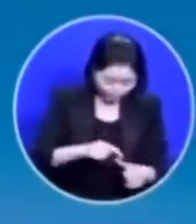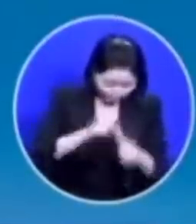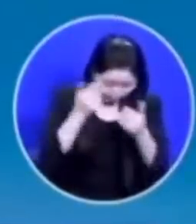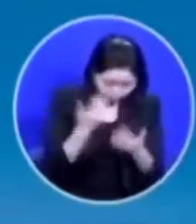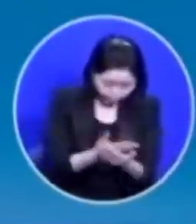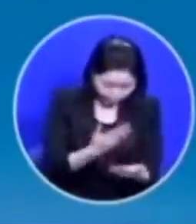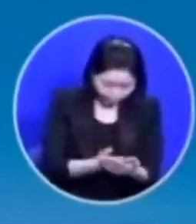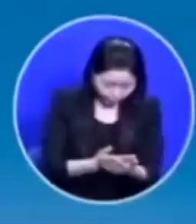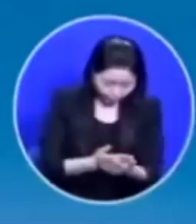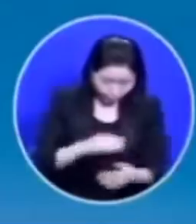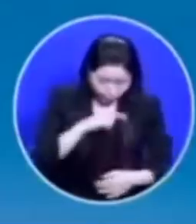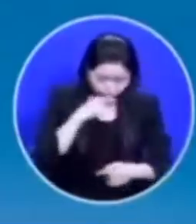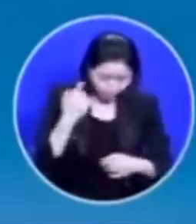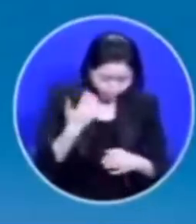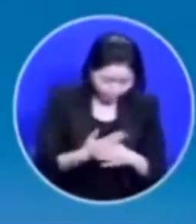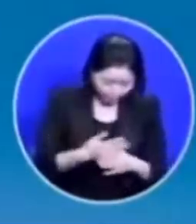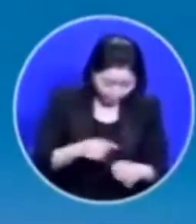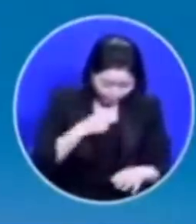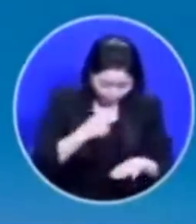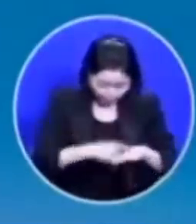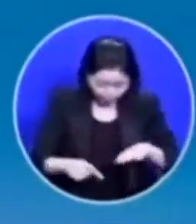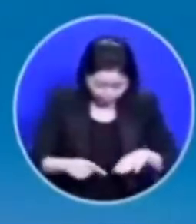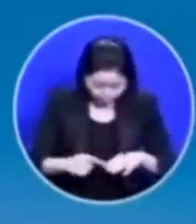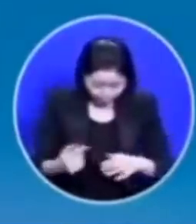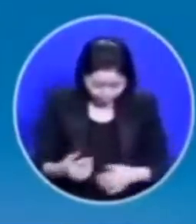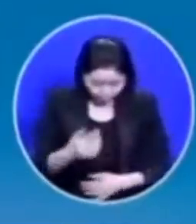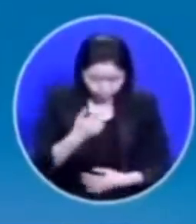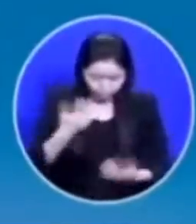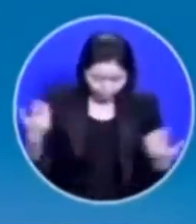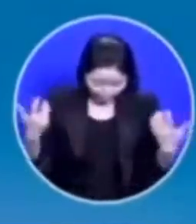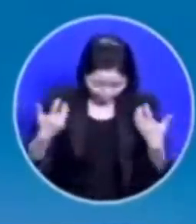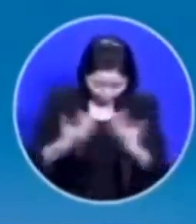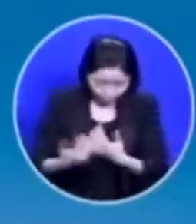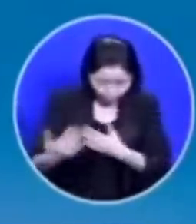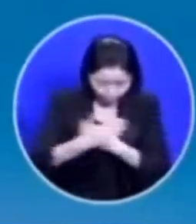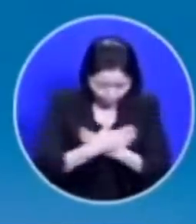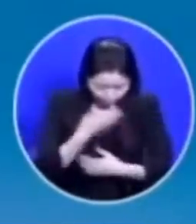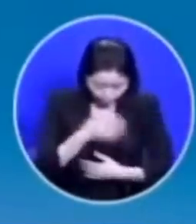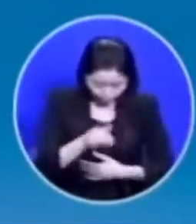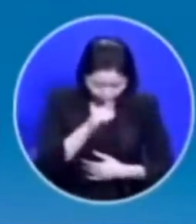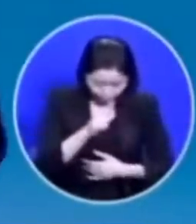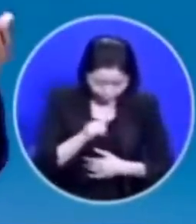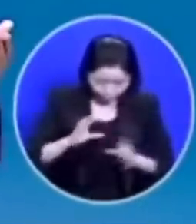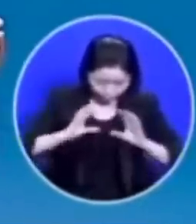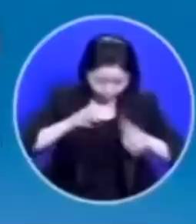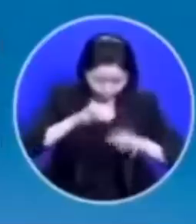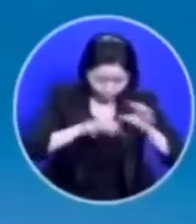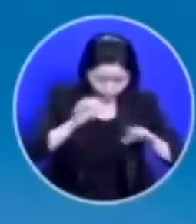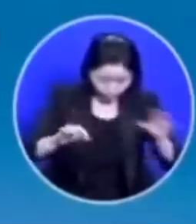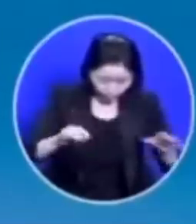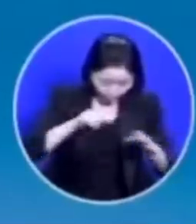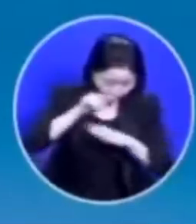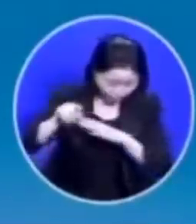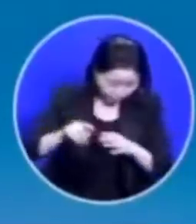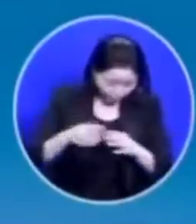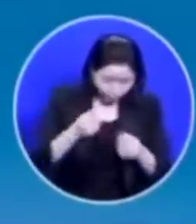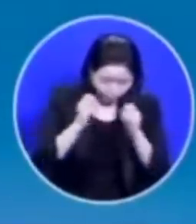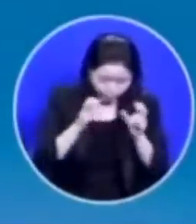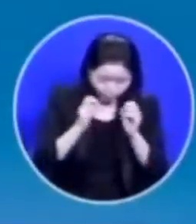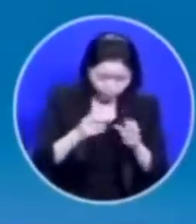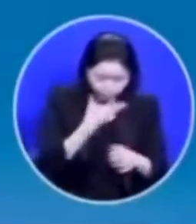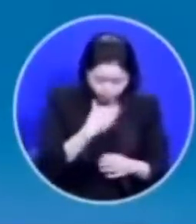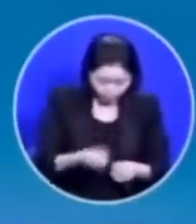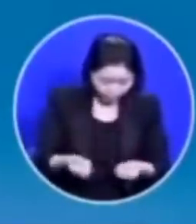주소서 북한의 동포들을 우리가 눈이 품을 수 있게 해 주소서 세계 열방에 나가있는 선교사님들을 축복합니다